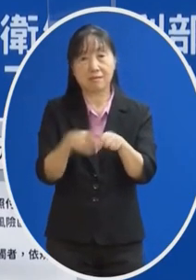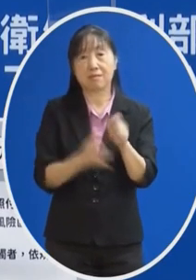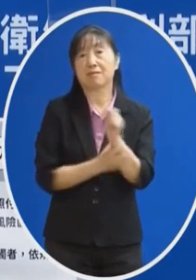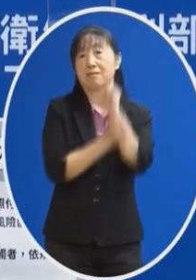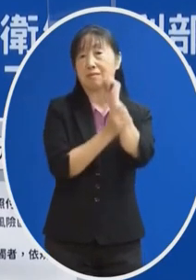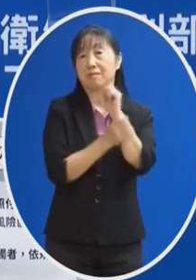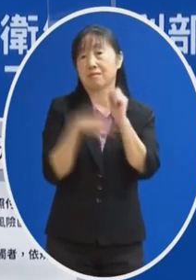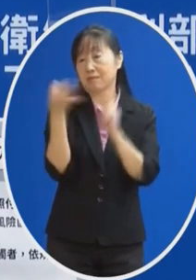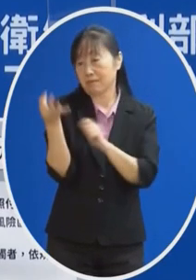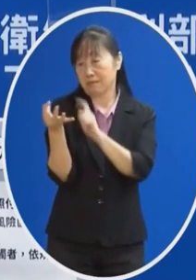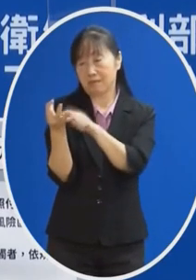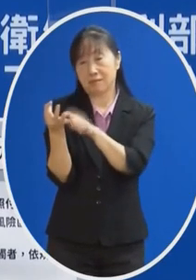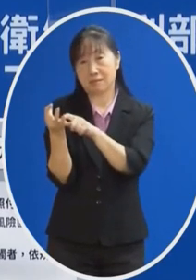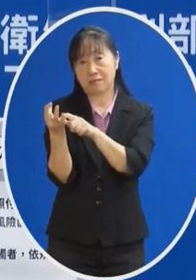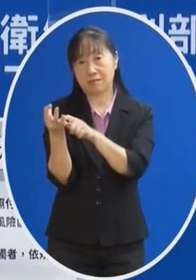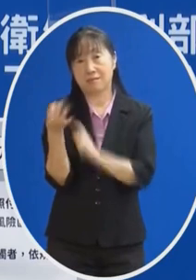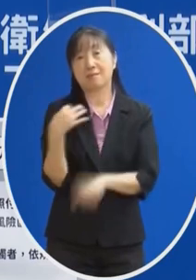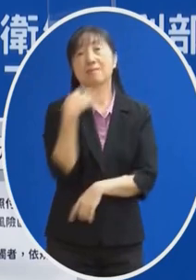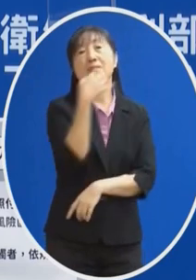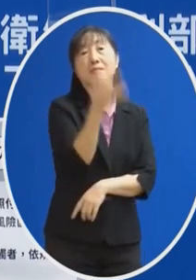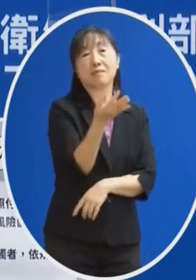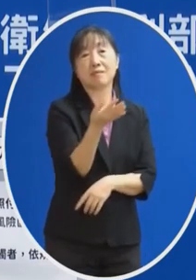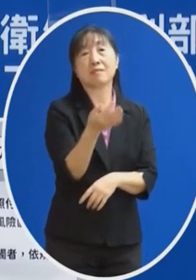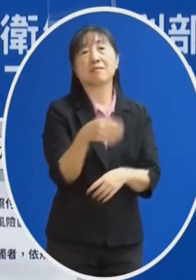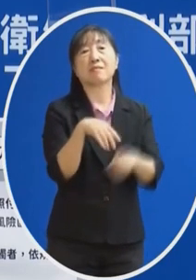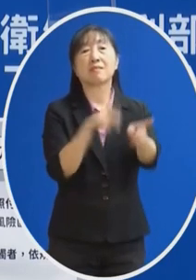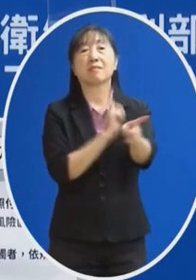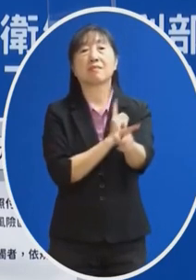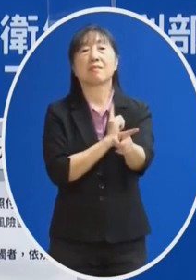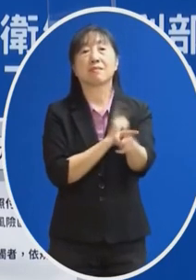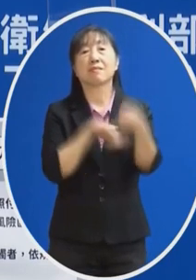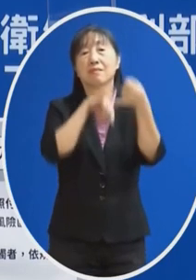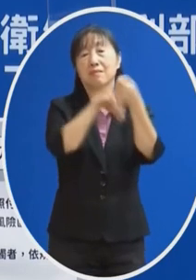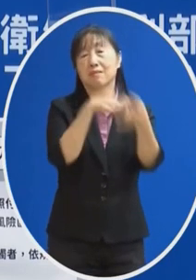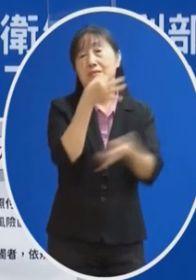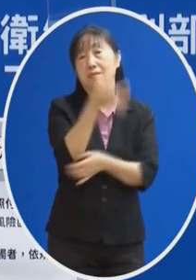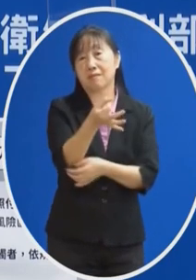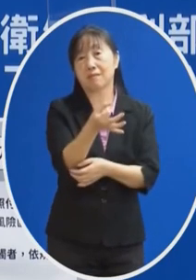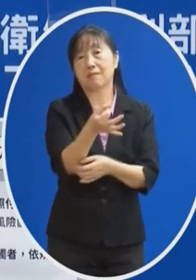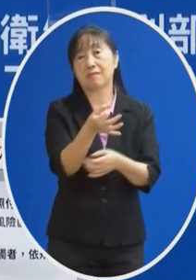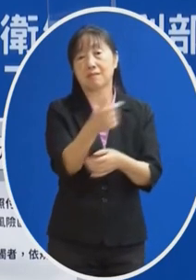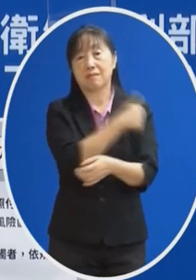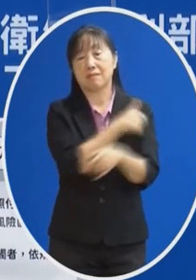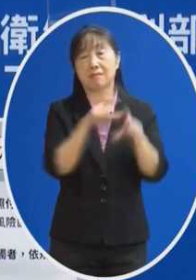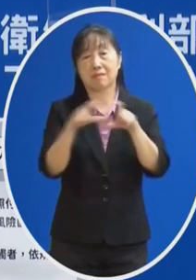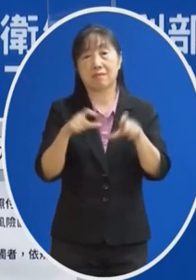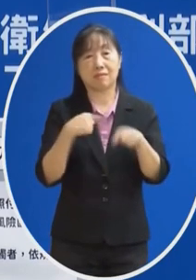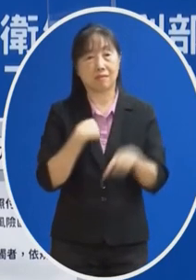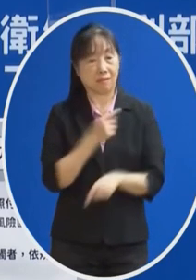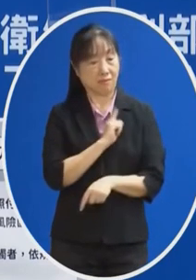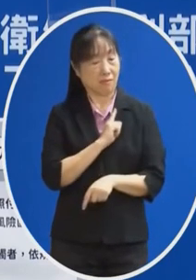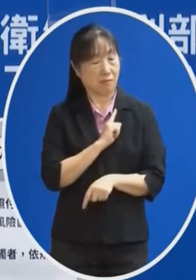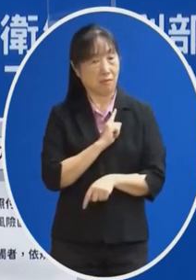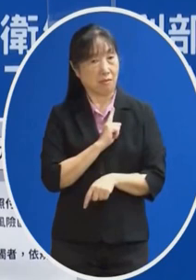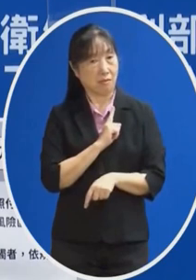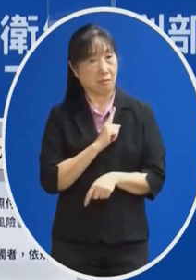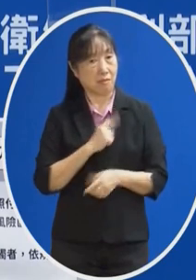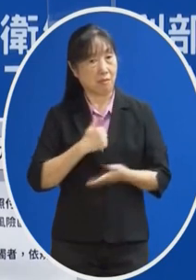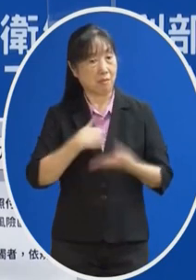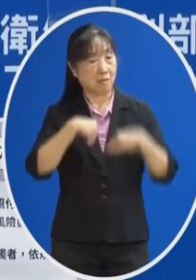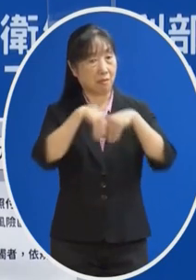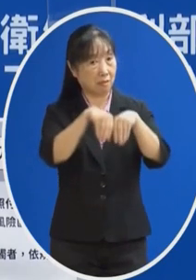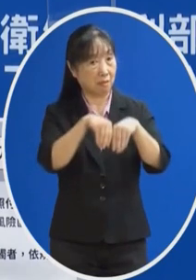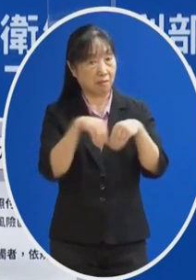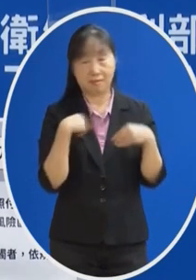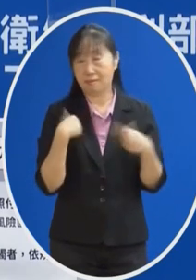持的经费，那让他们自己去购买疫苗。好，在我知道我们这边不会有，在目前不会有捐赠